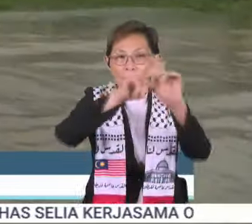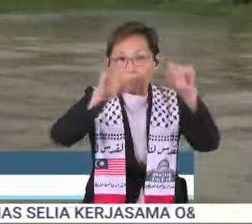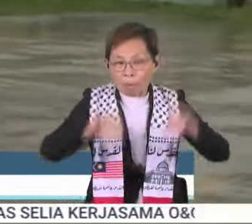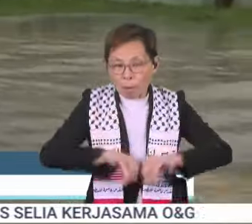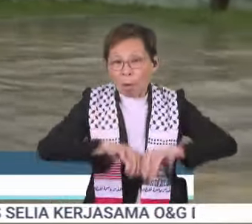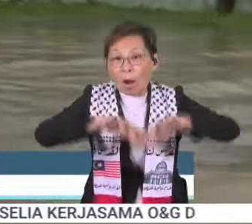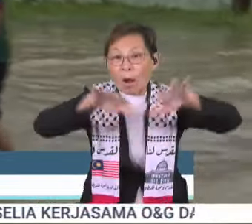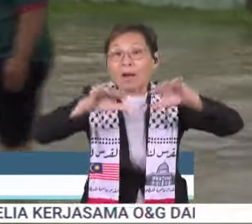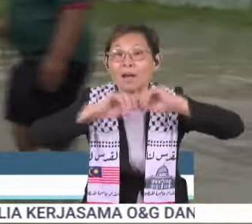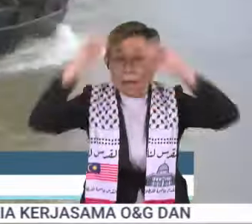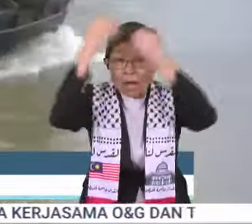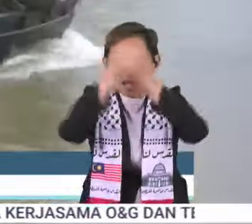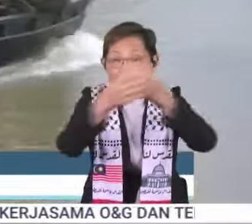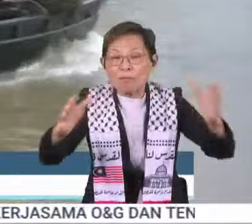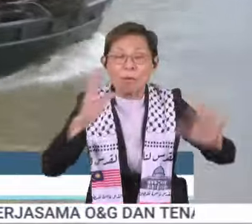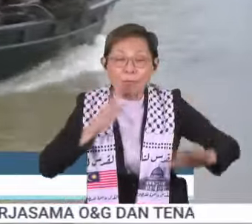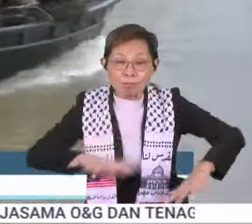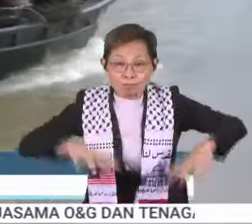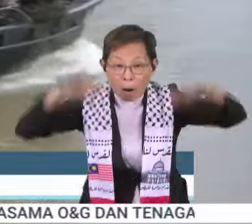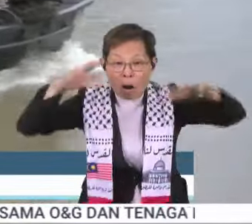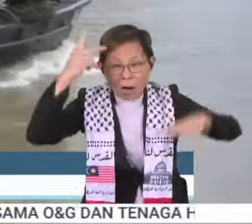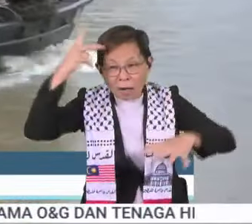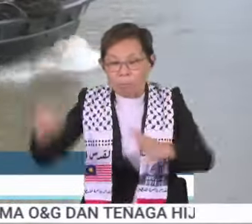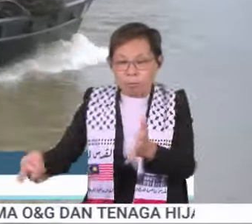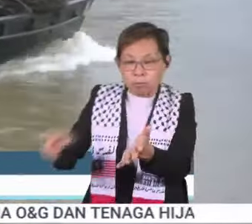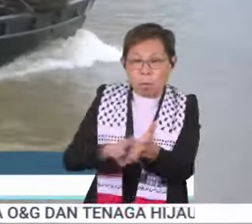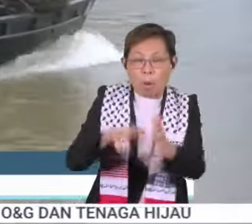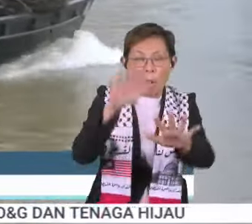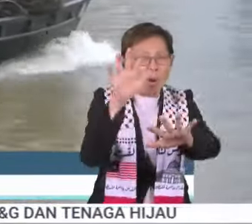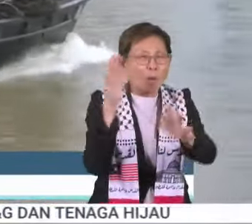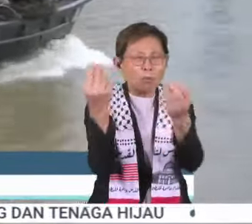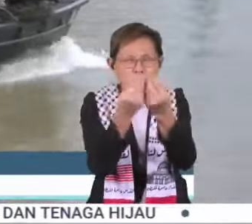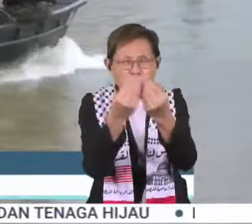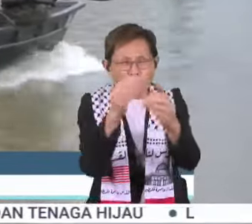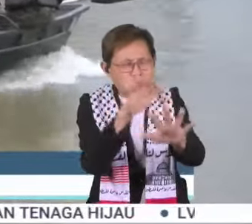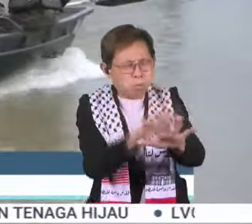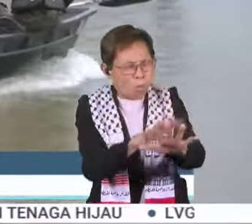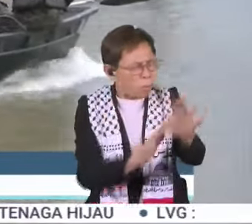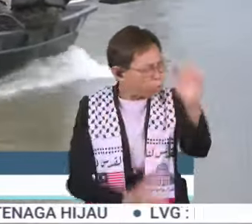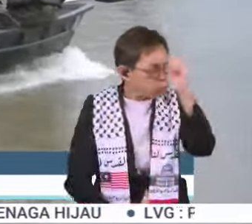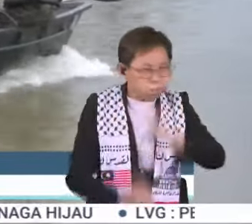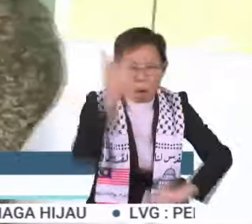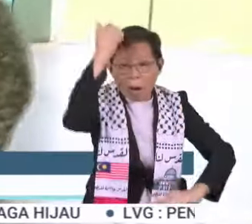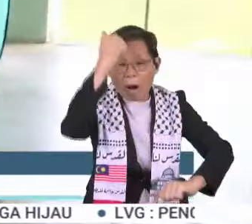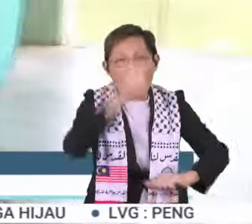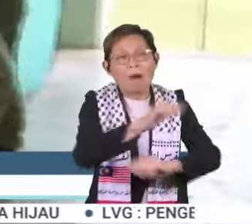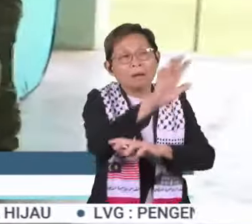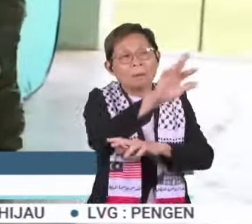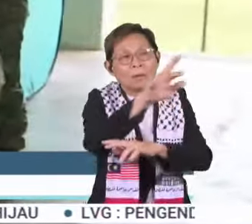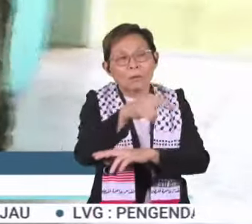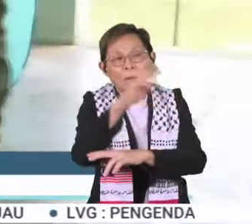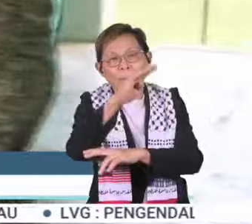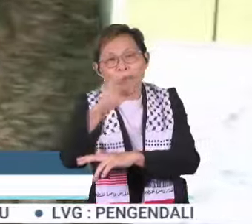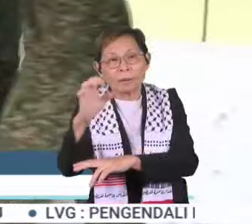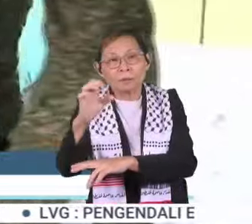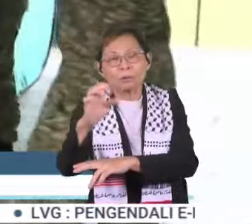info bencana JKM Kelantan merekodkan jumlah penduduk terjejas paling ramai iaitu